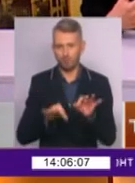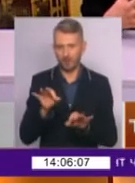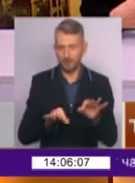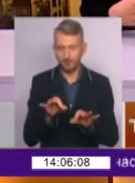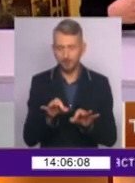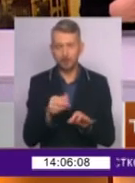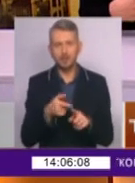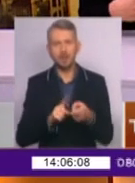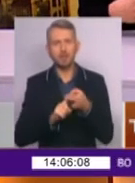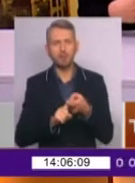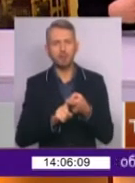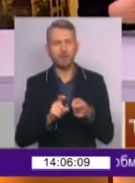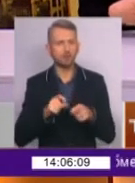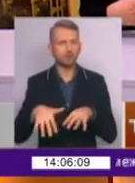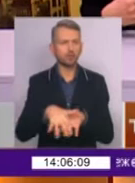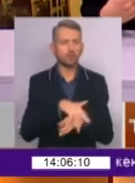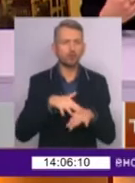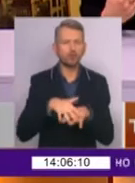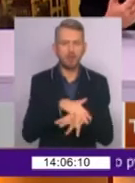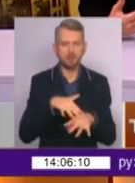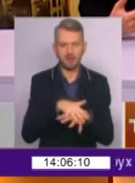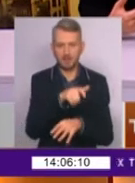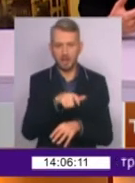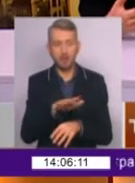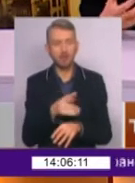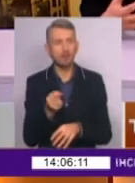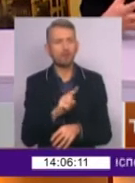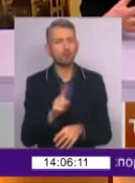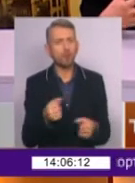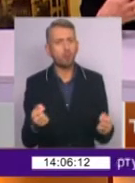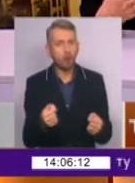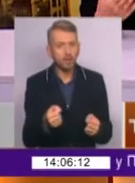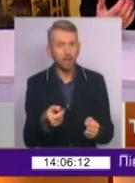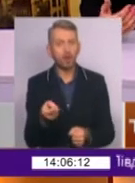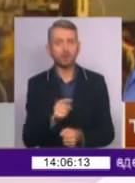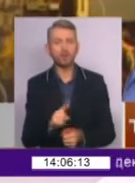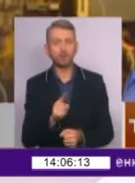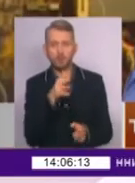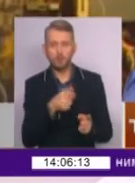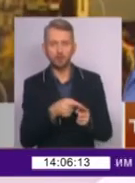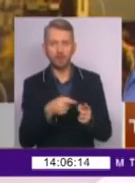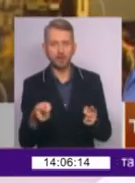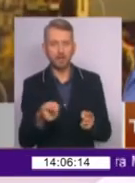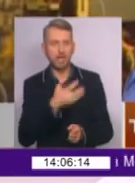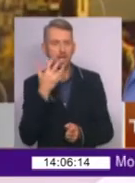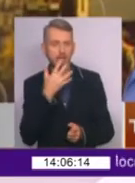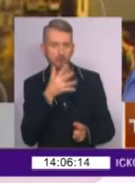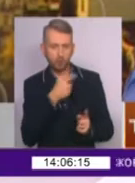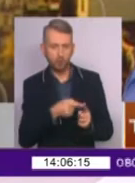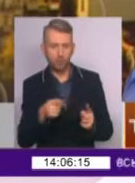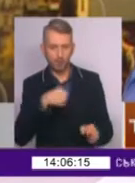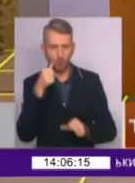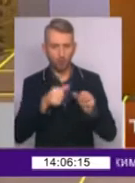із скученням населення. Не стільки з тим, що похолодало, скільки з тим, що під час теплої пори року